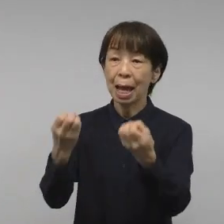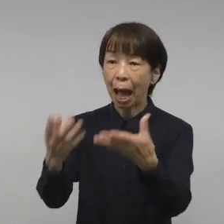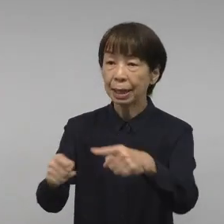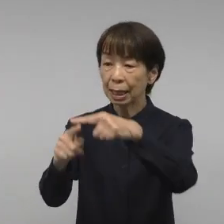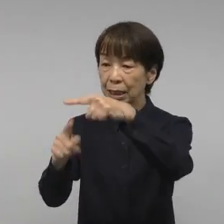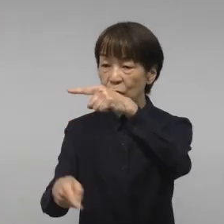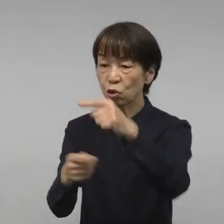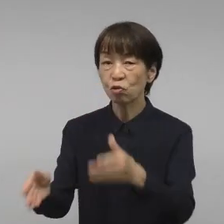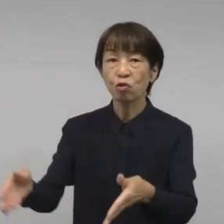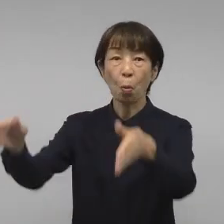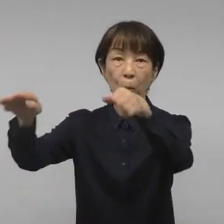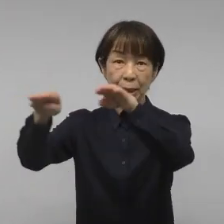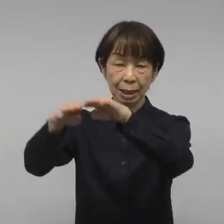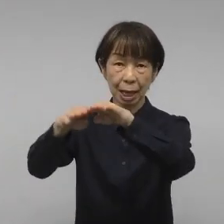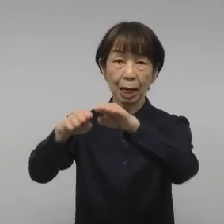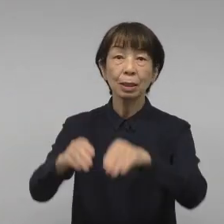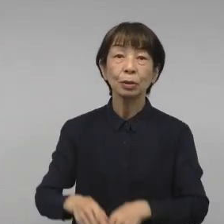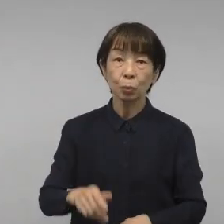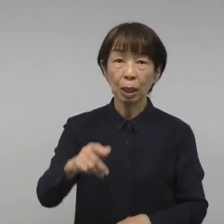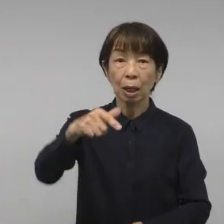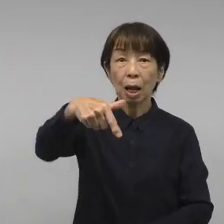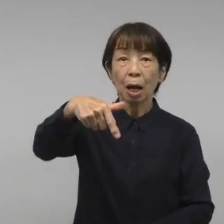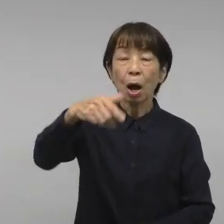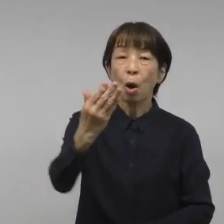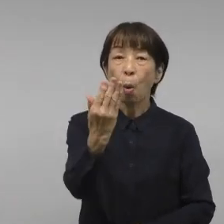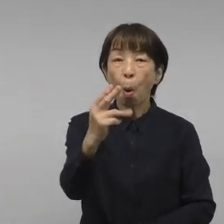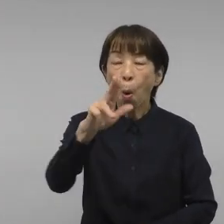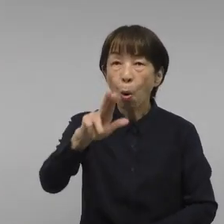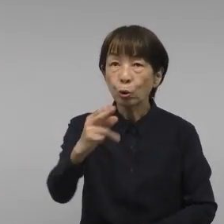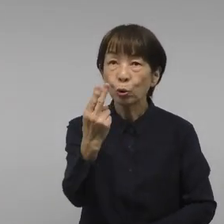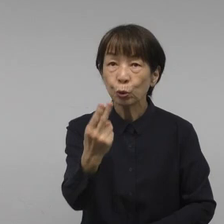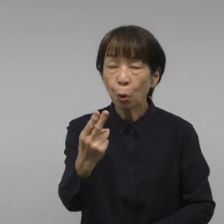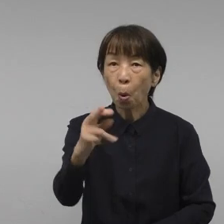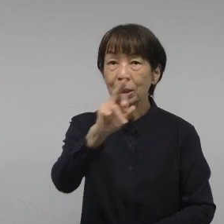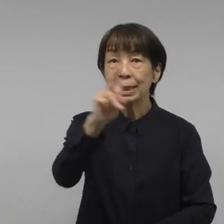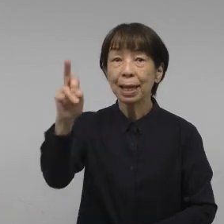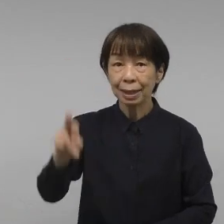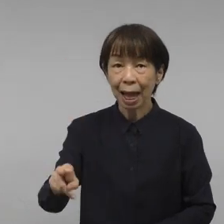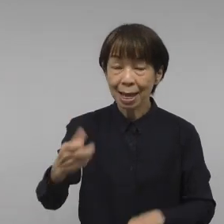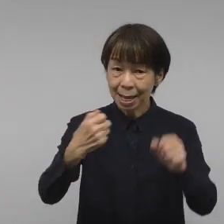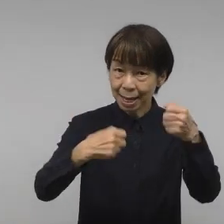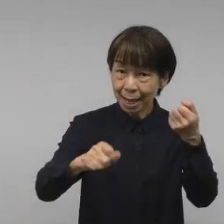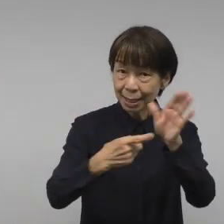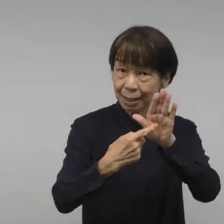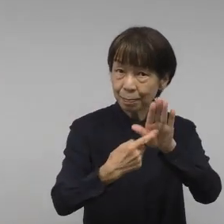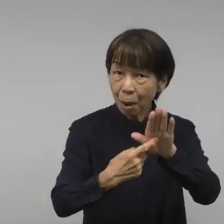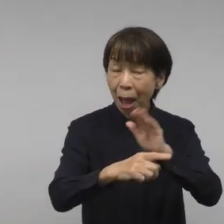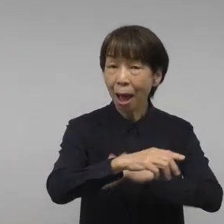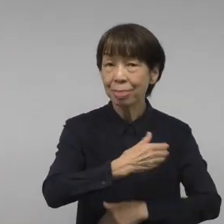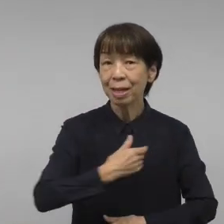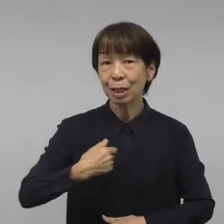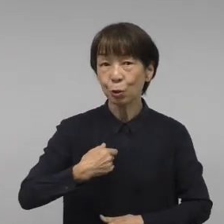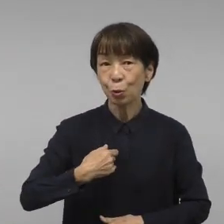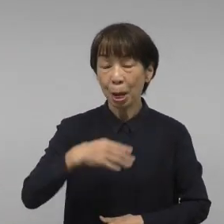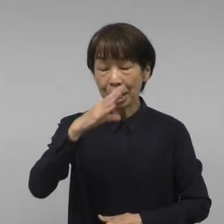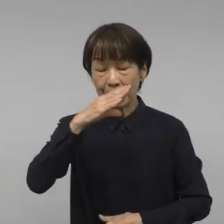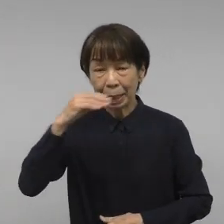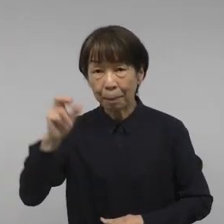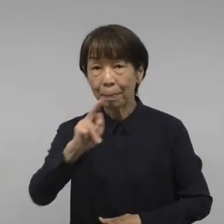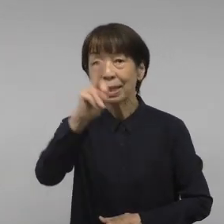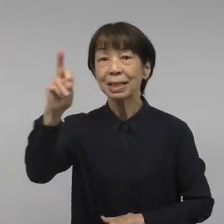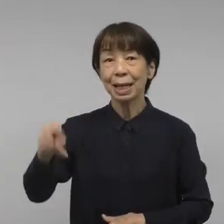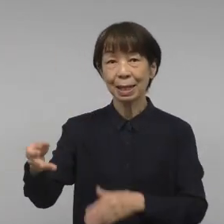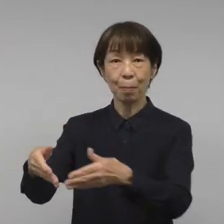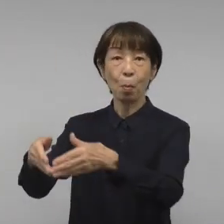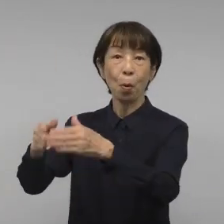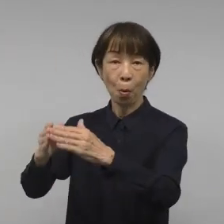舎、それから、ホルトセンターといういろいろな演劇とかですね、をやれるような立派な施設に行きました。